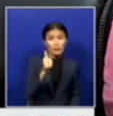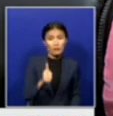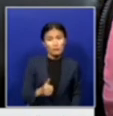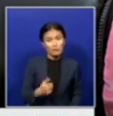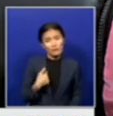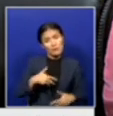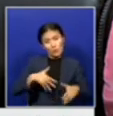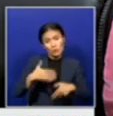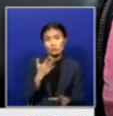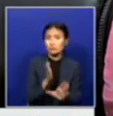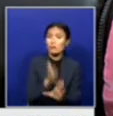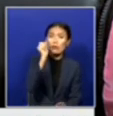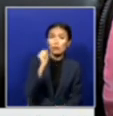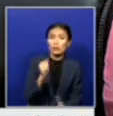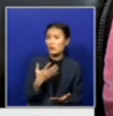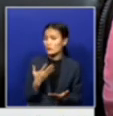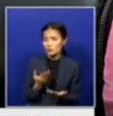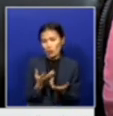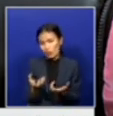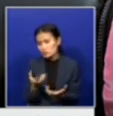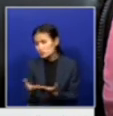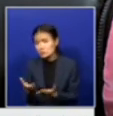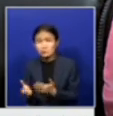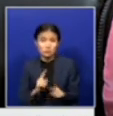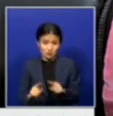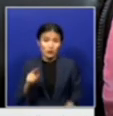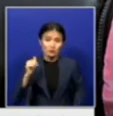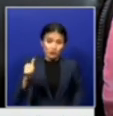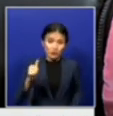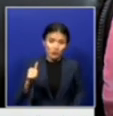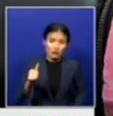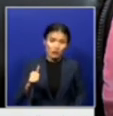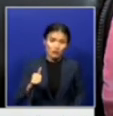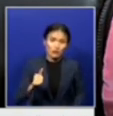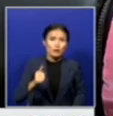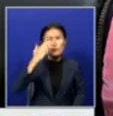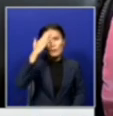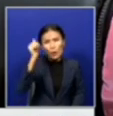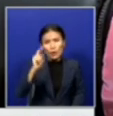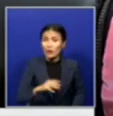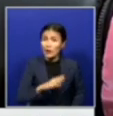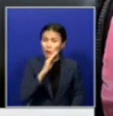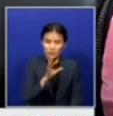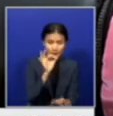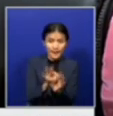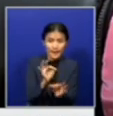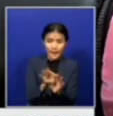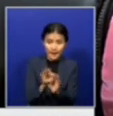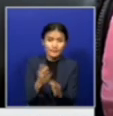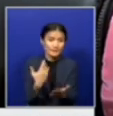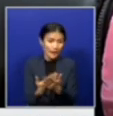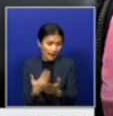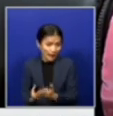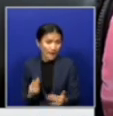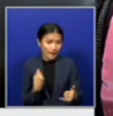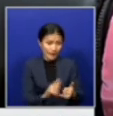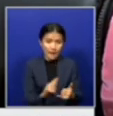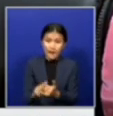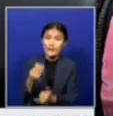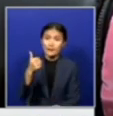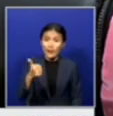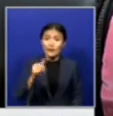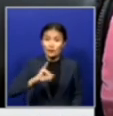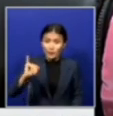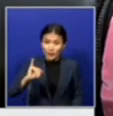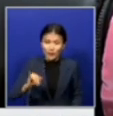อยทำไมต้องพูดอย่างนั้นครับเพราะว่าเมื่อธนาคารสามารถที่จะจ่ายเงินนะครับเป็นการเยียวยาแบบทั่วถึง